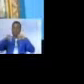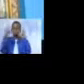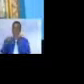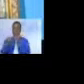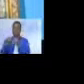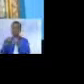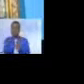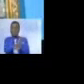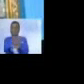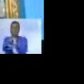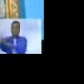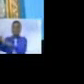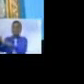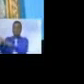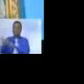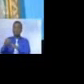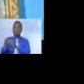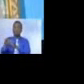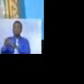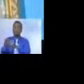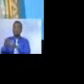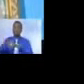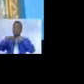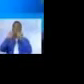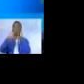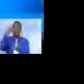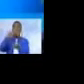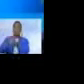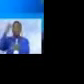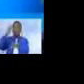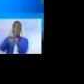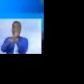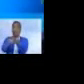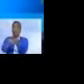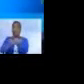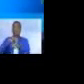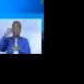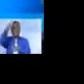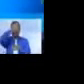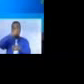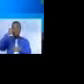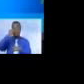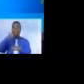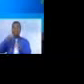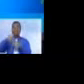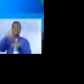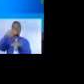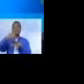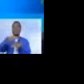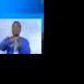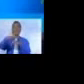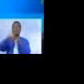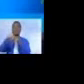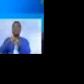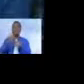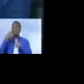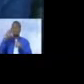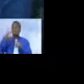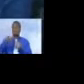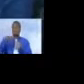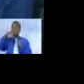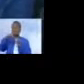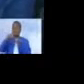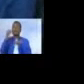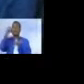comité d'orientation du NEPAD. Comment financer le développement de l'Afrique au regard de la progression économique